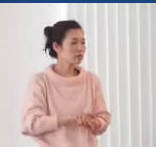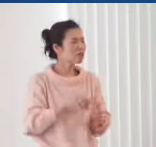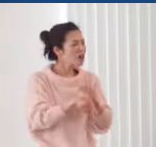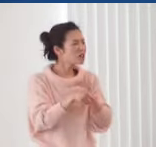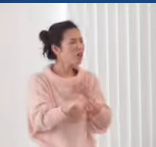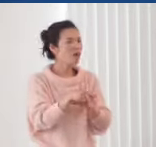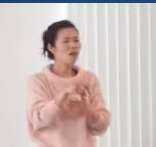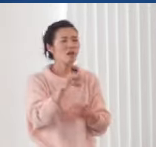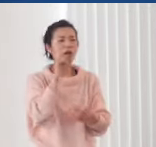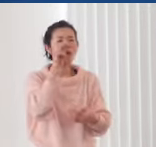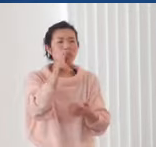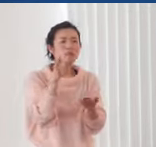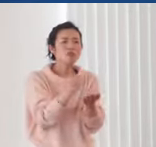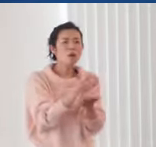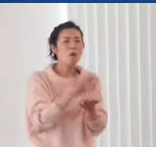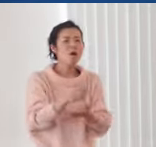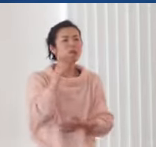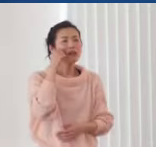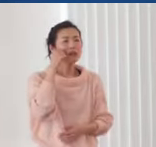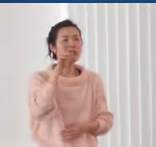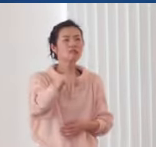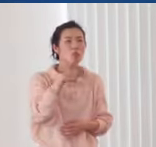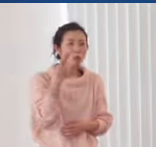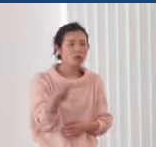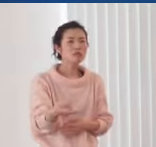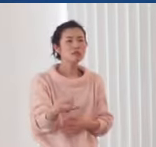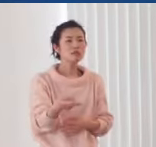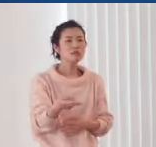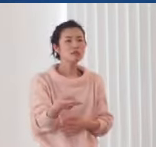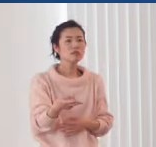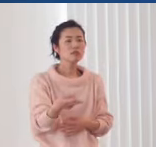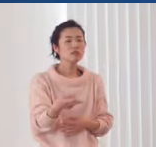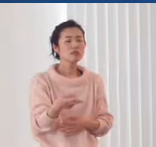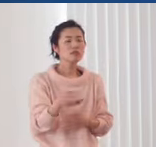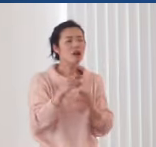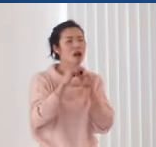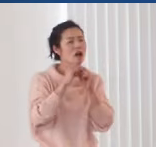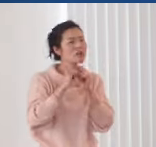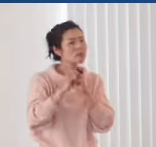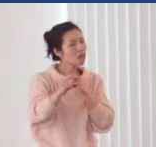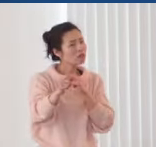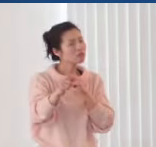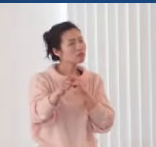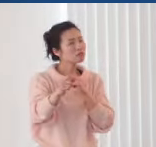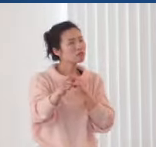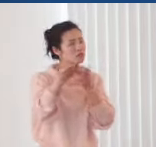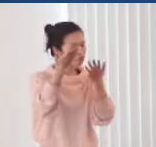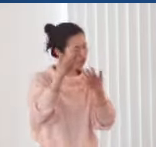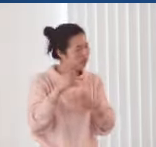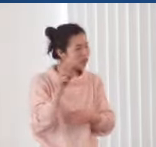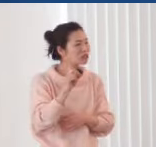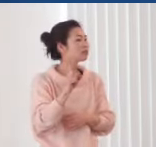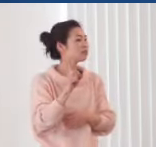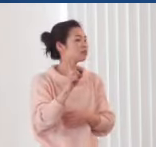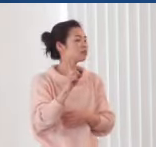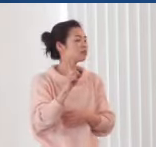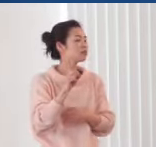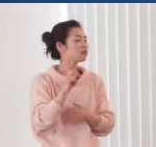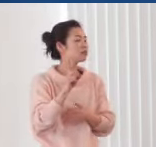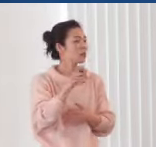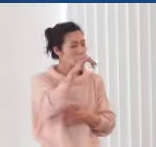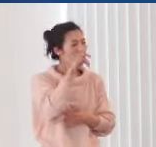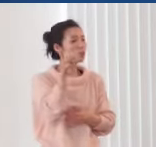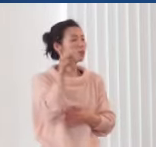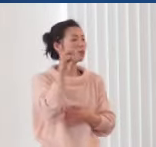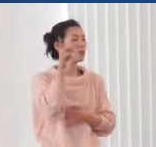この人の心に永遠への思いを与えられたっていうこの文章というか、この言葉をどのように捉え